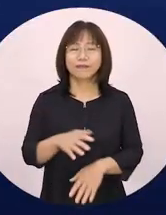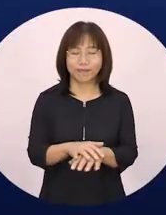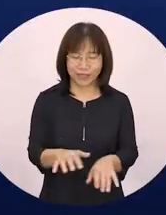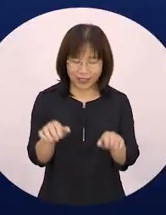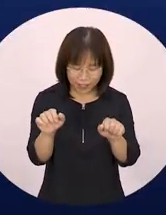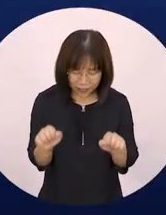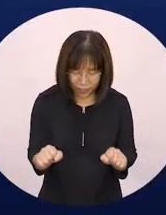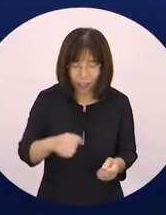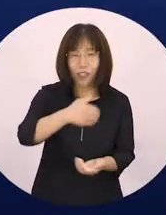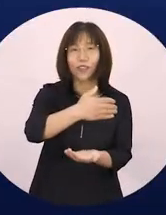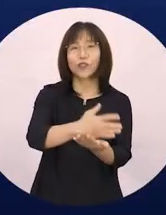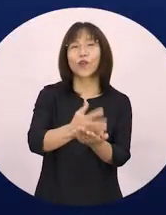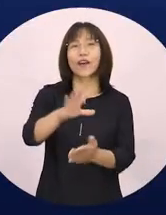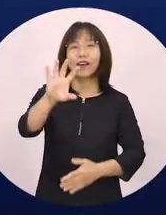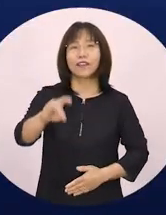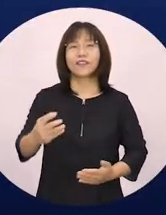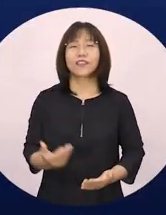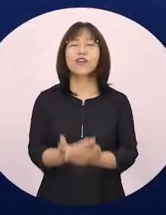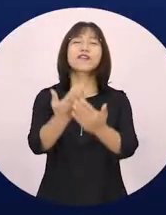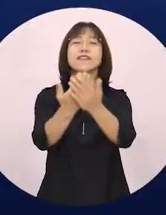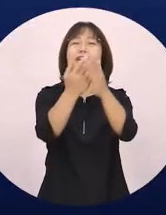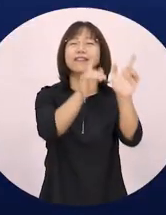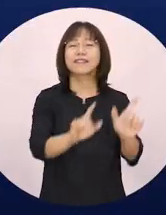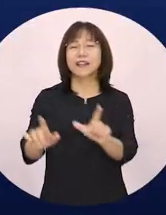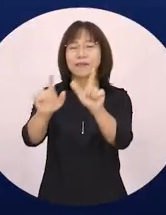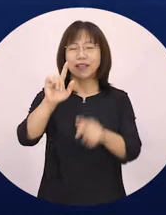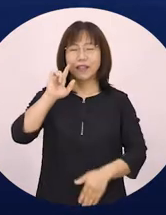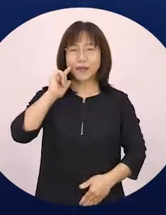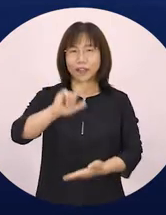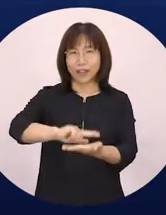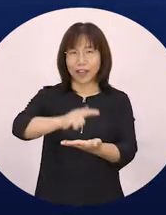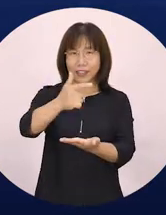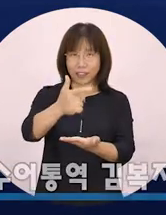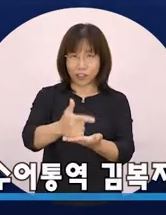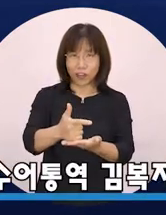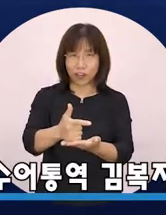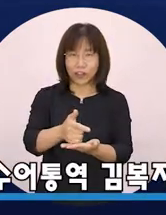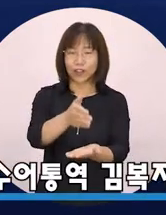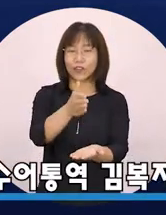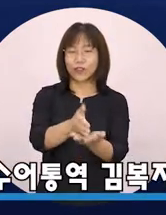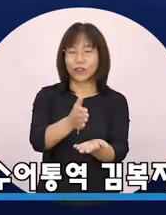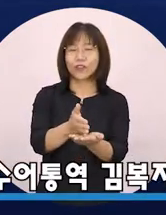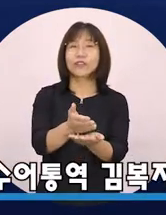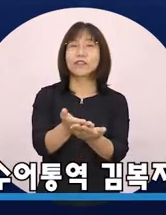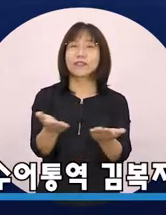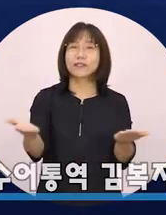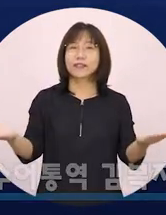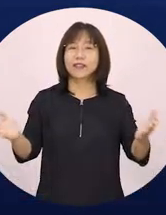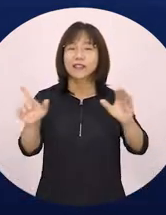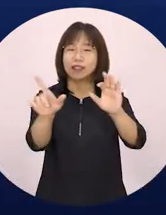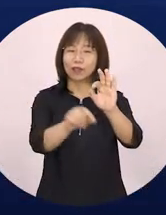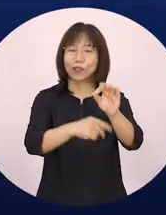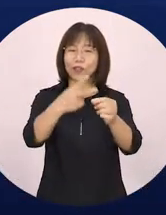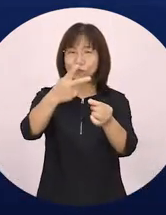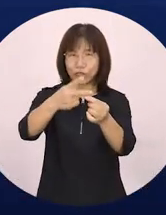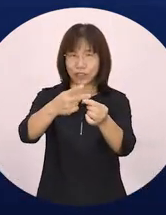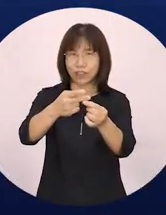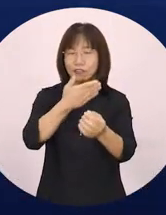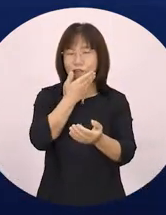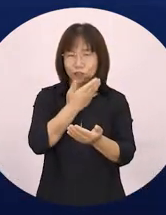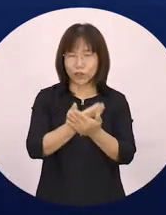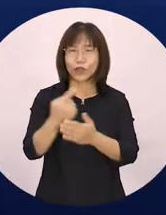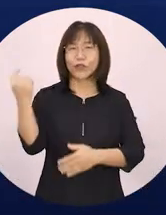교민 여러분 안녕하십니까? 조화로운 성장, 삶이 아름다운 강서, 아이강서TV 윤주원입니다. 10월 둘째